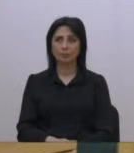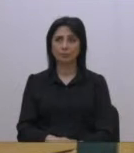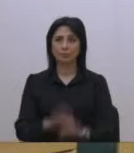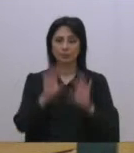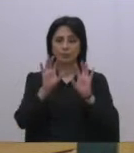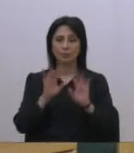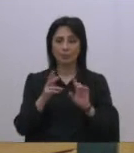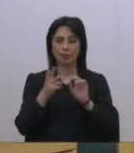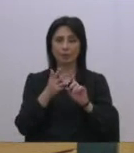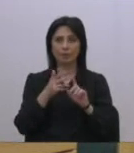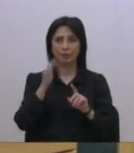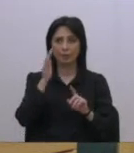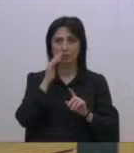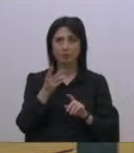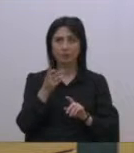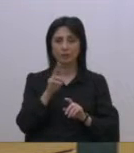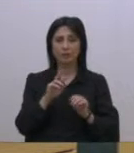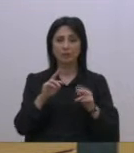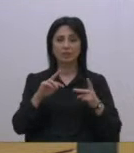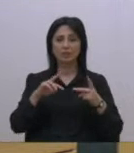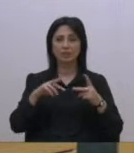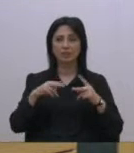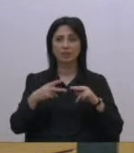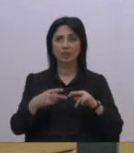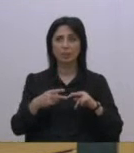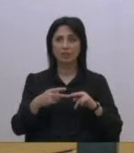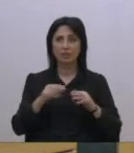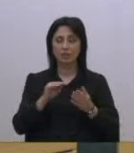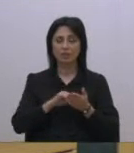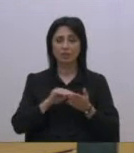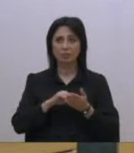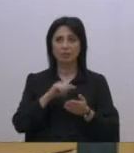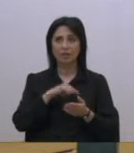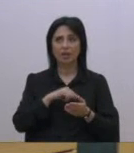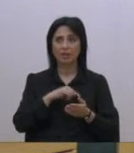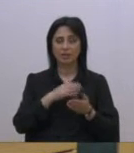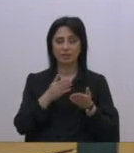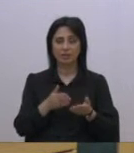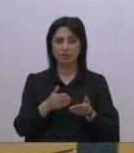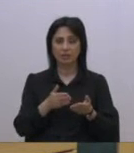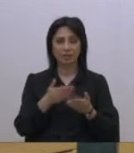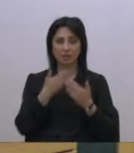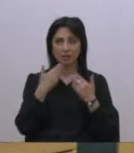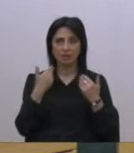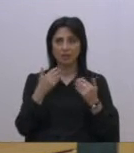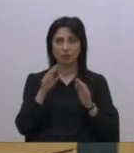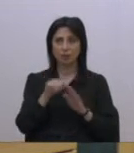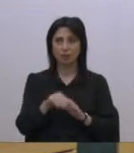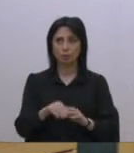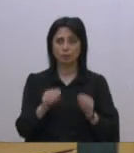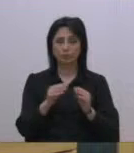კანონში მესამე მოსმენისათვის ცვლილებები სარედაქციო ხასიათისა არ არის შესული.